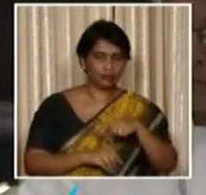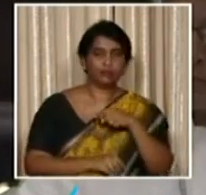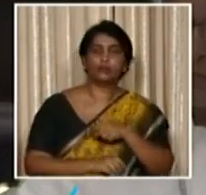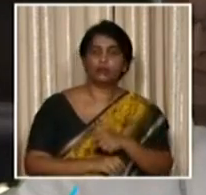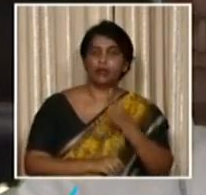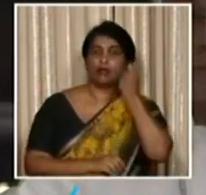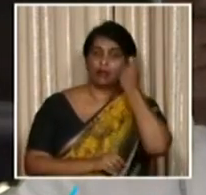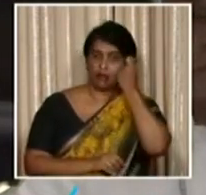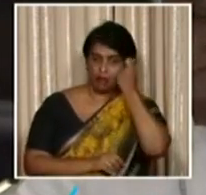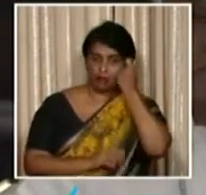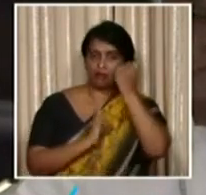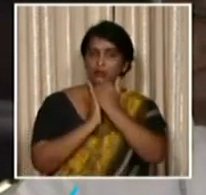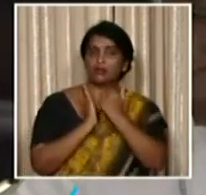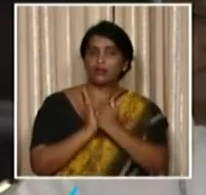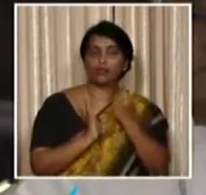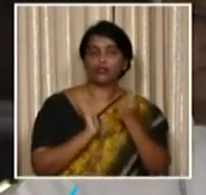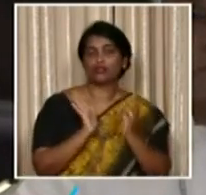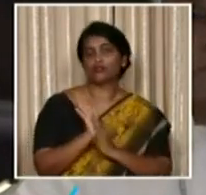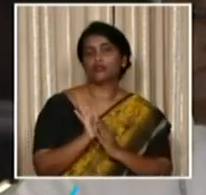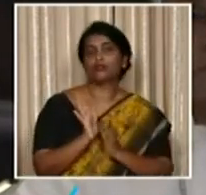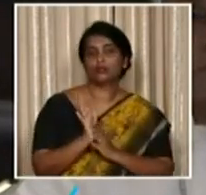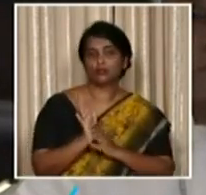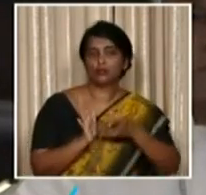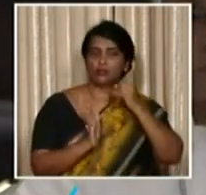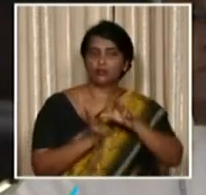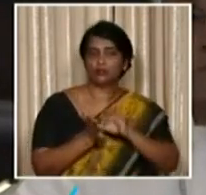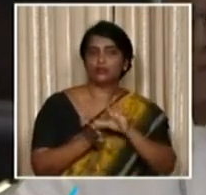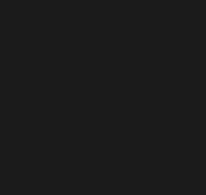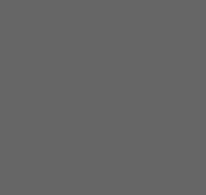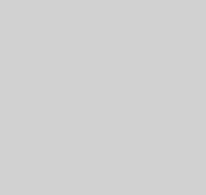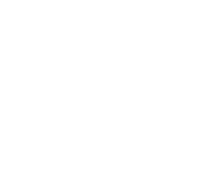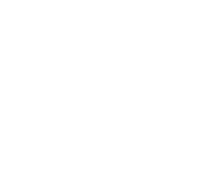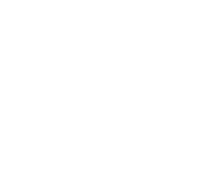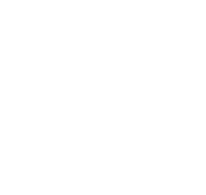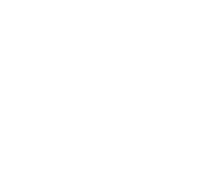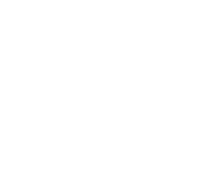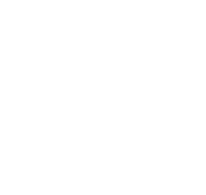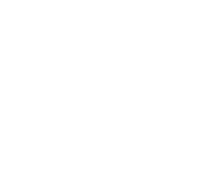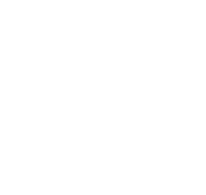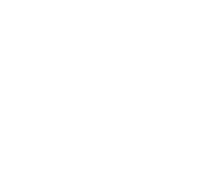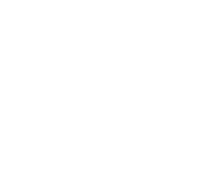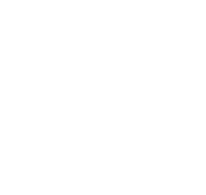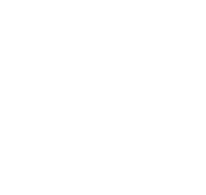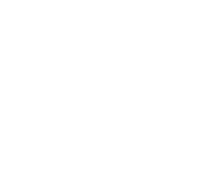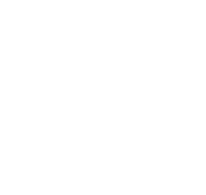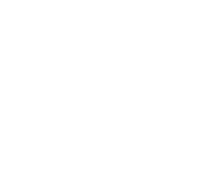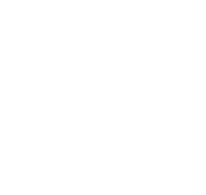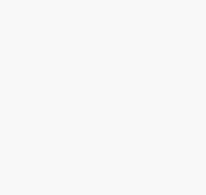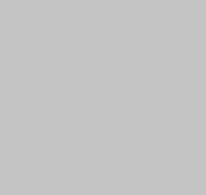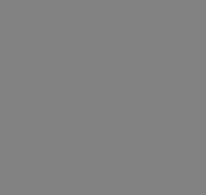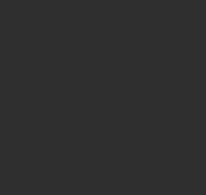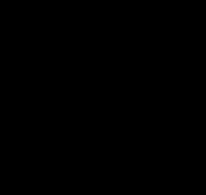මේ යෝජනාවලිය මුදල් කාර්ක සභාවේ සම්මත වුණා. බොහොම ස්තුතියි. Asian Mirror.lk